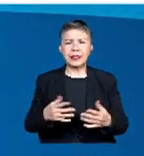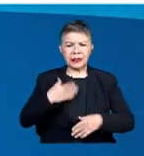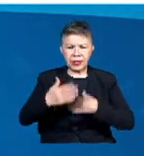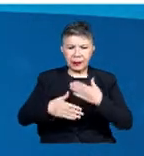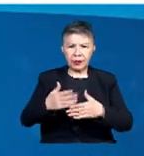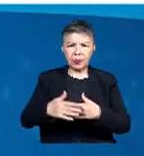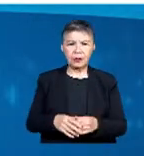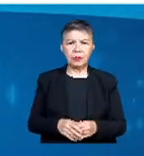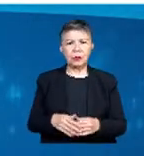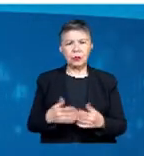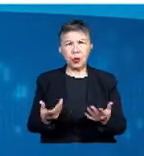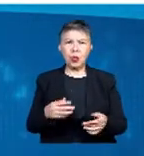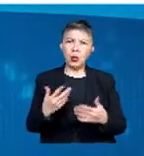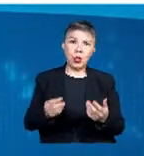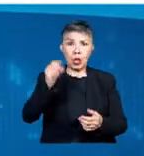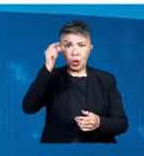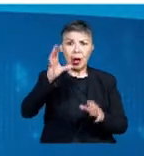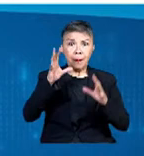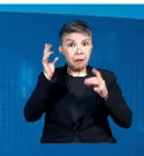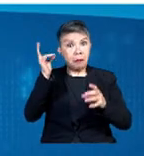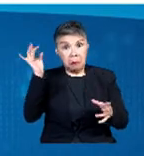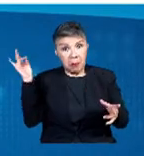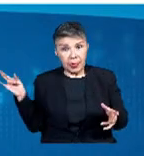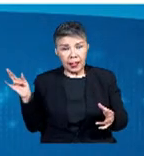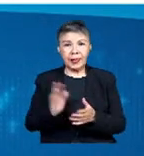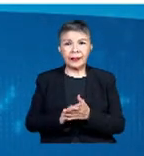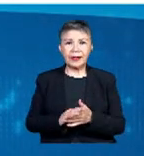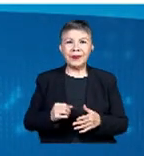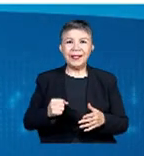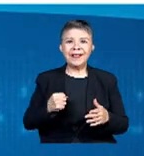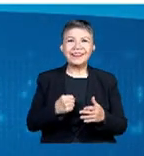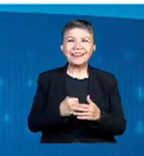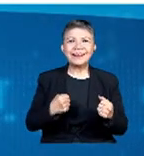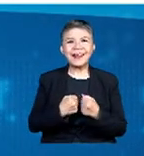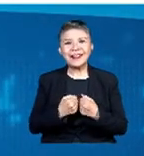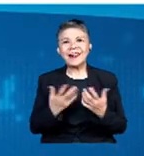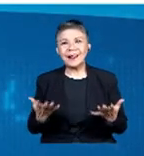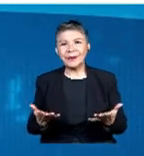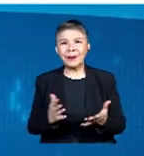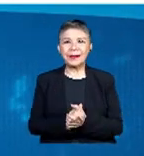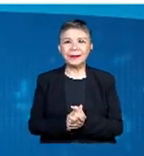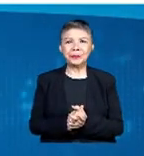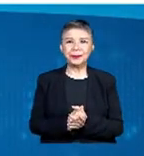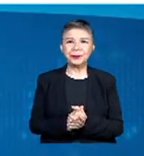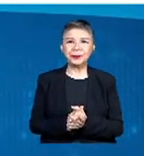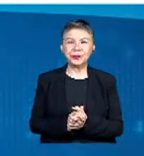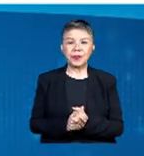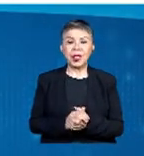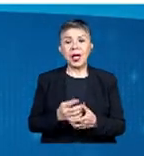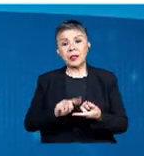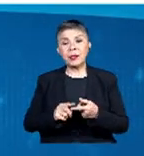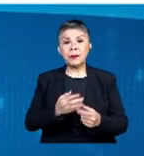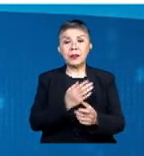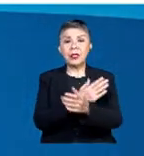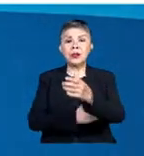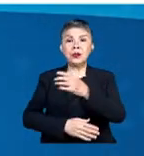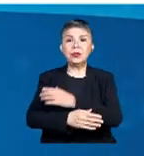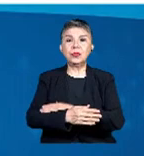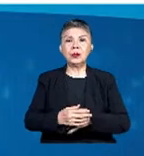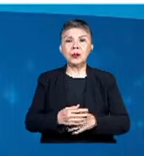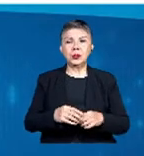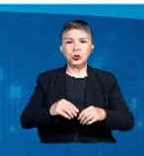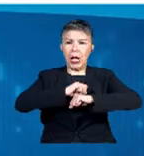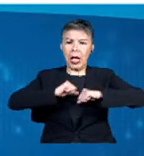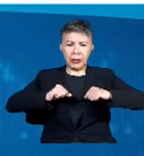dihadapi meskipun memang sudah ada rencana yang dilakukan oleh pemerintah. Terus-menerus dihadapi oleh teman-teman penyandang disabilitas nih, tidak